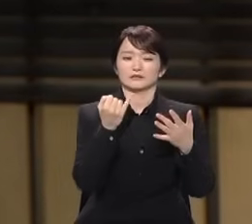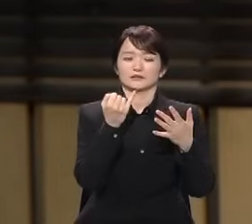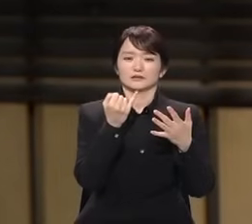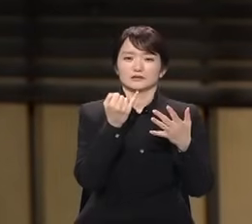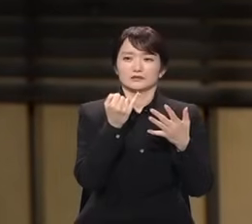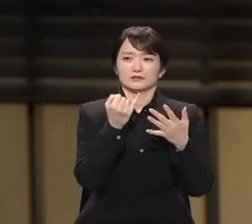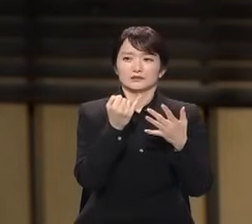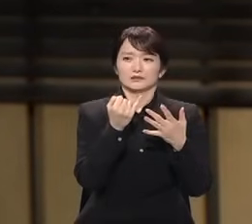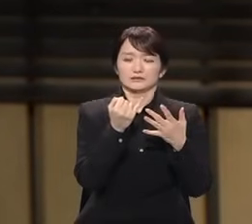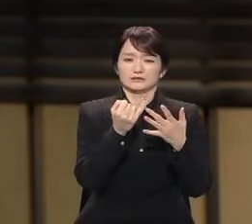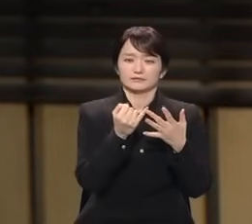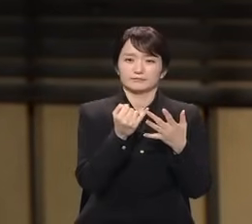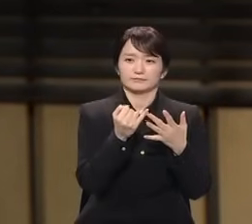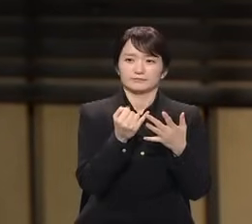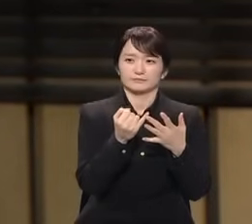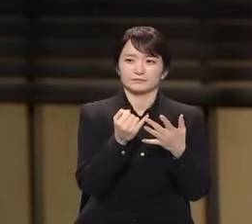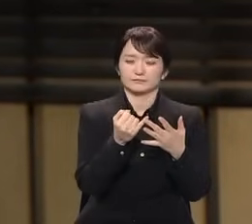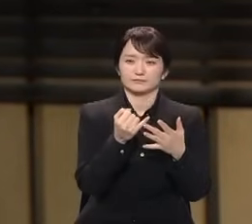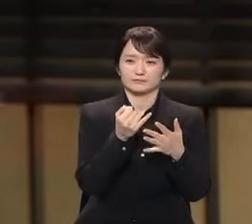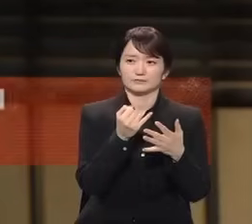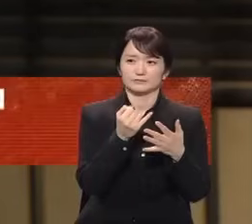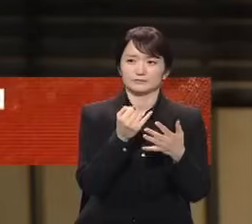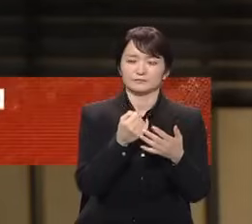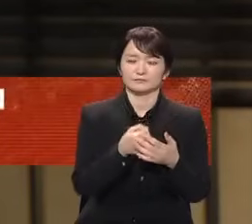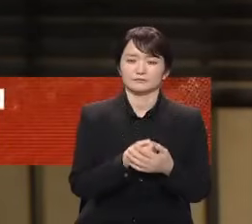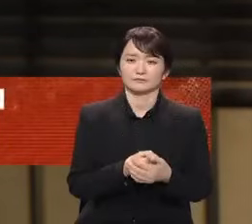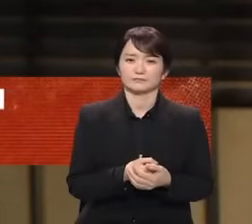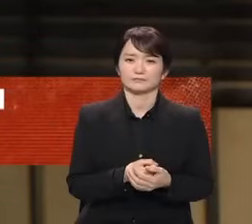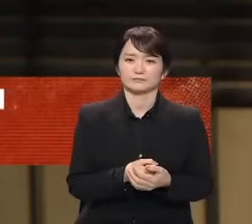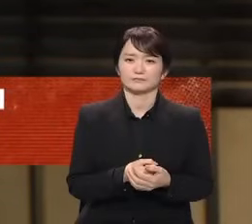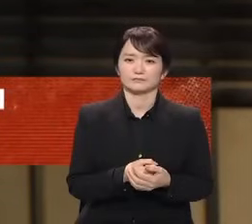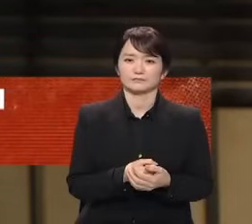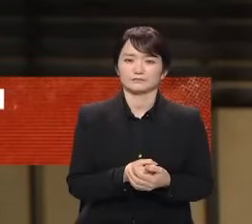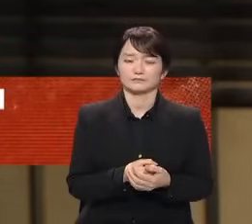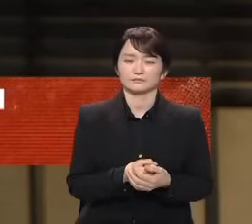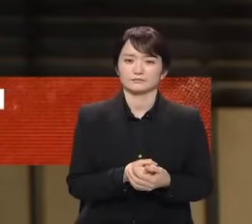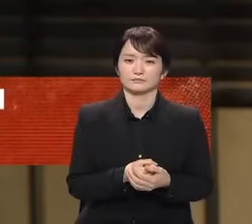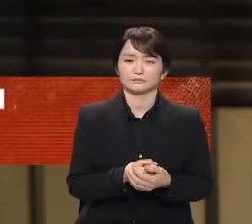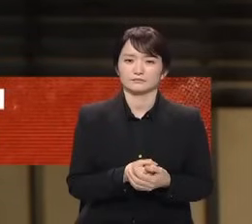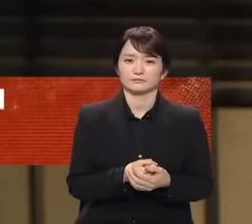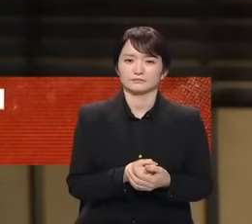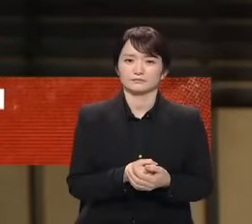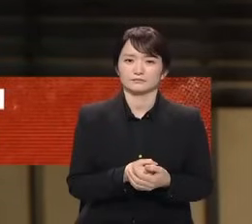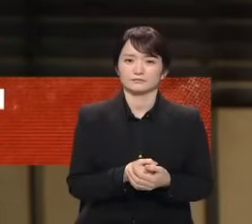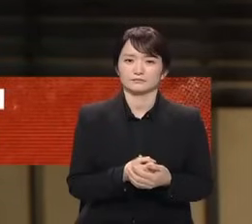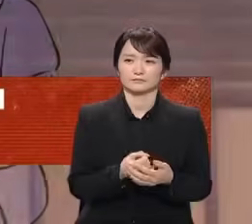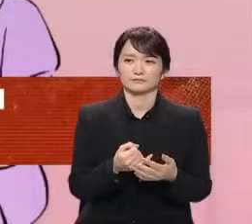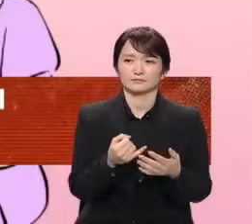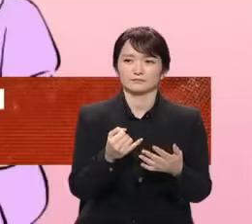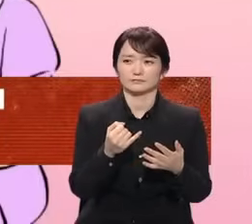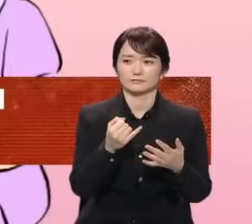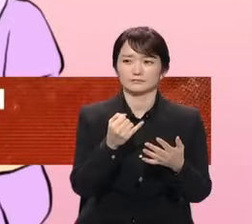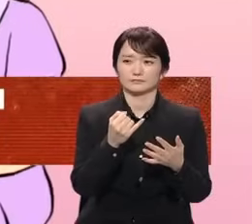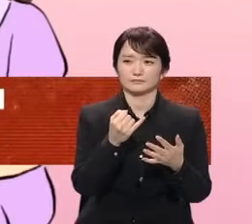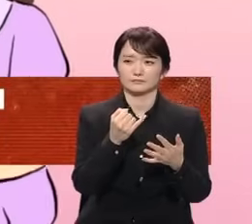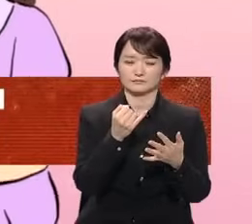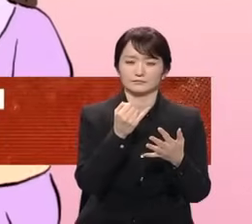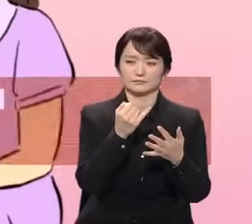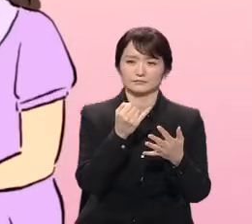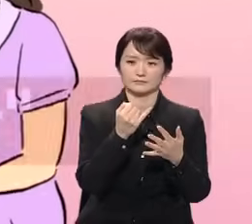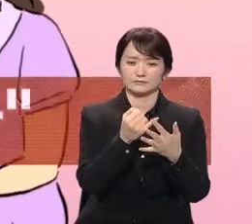있어가지고 미술을 좀 가르쳐주고 싶었는데 남편이 이제 생활비 주고 뭐 이러다 보니까 남편한테 얘기를 했는데 잘 안